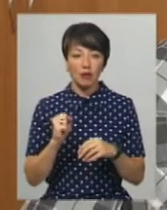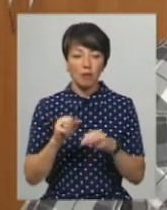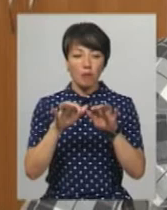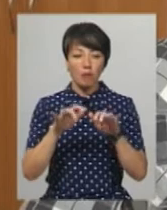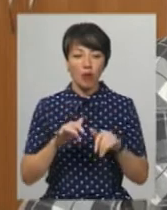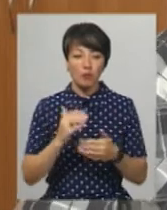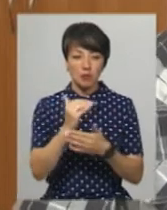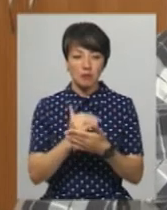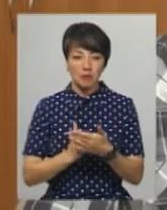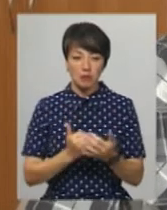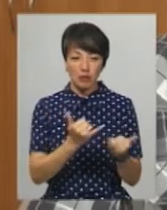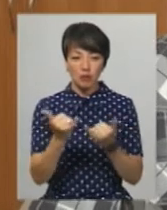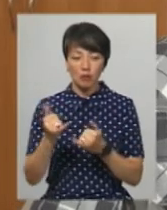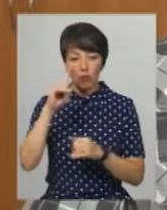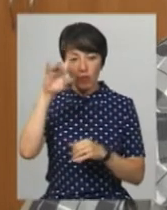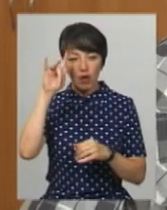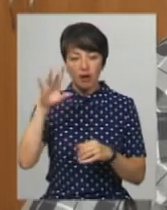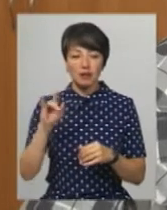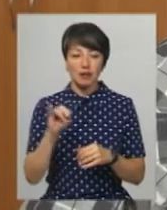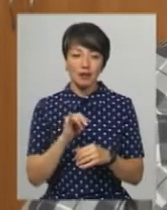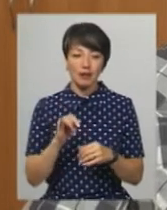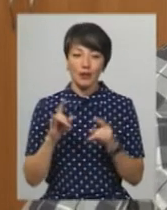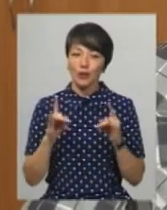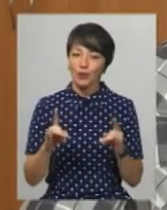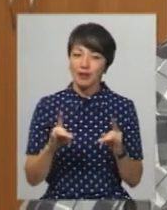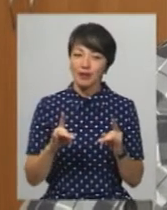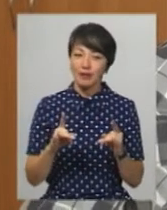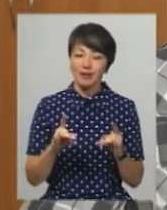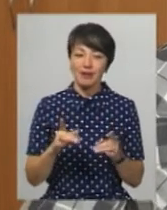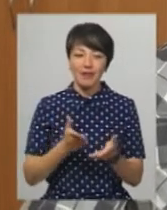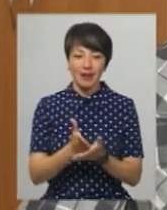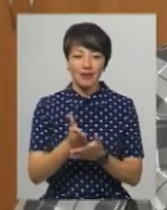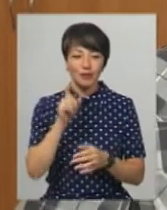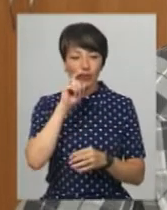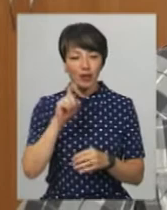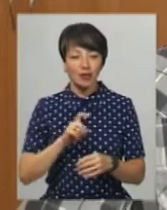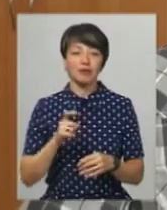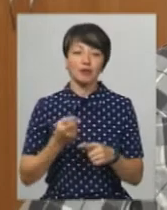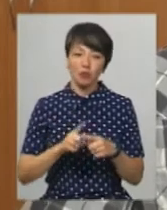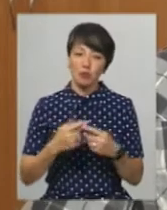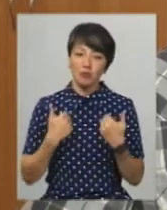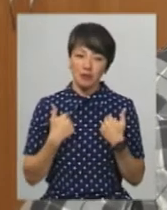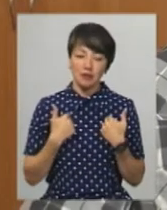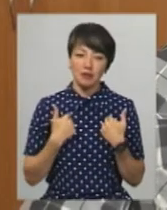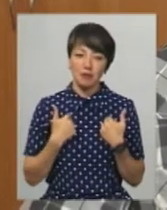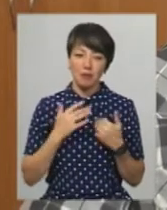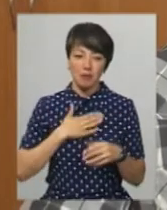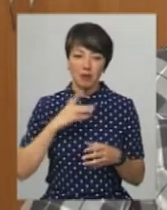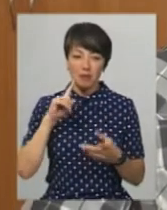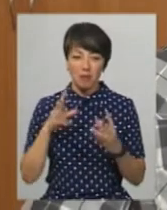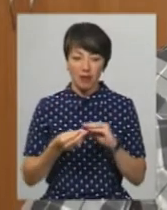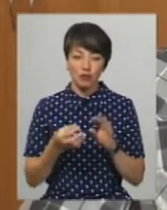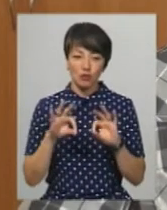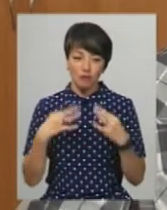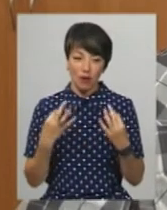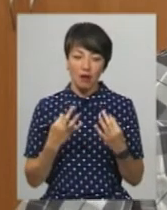програмного забезпечення. Це один з самих популярних та крутих варіантів в Україні, тому мені бал, в принципі, здається, що